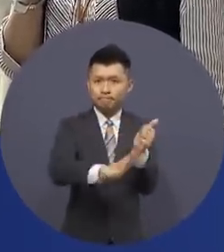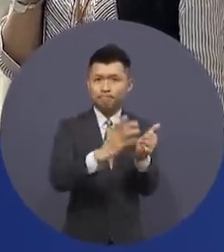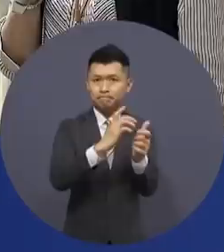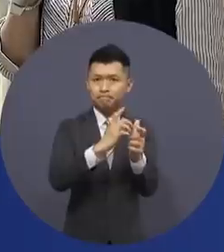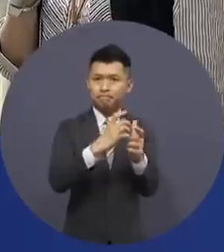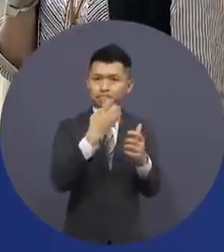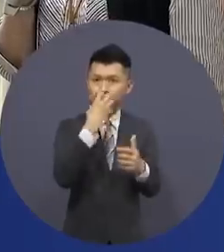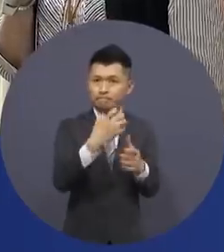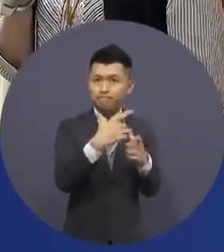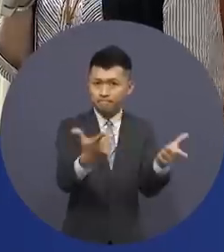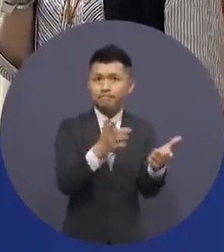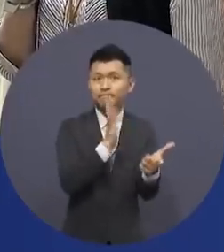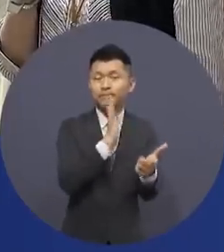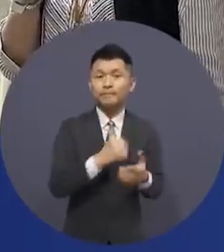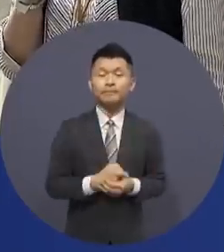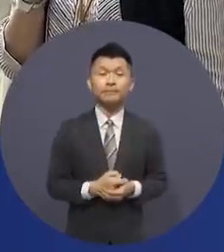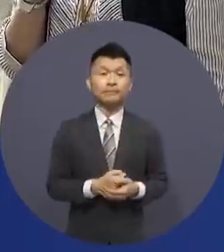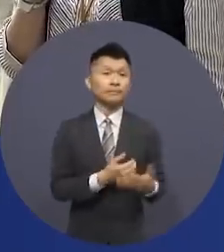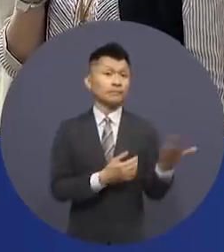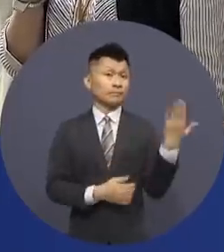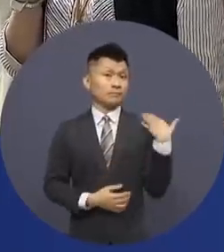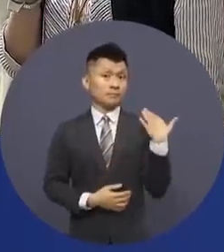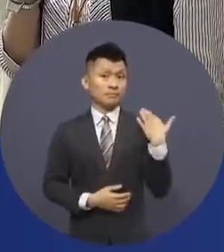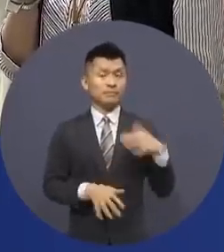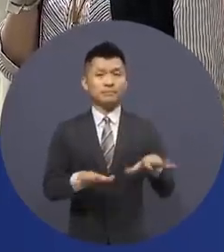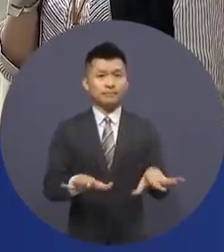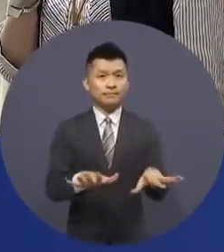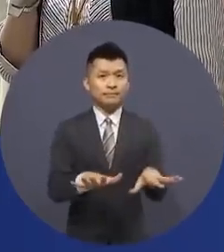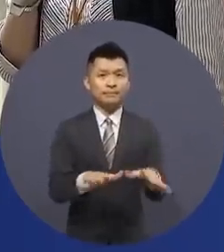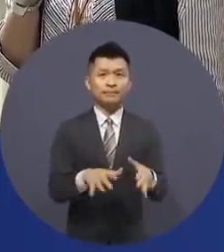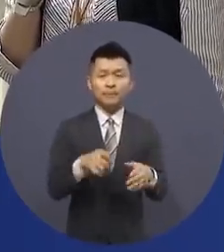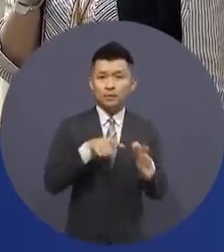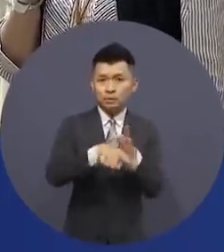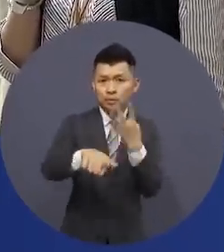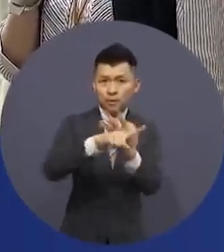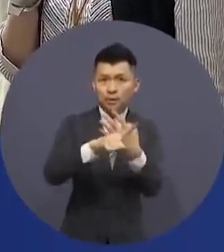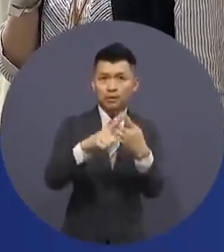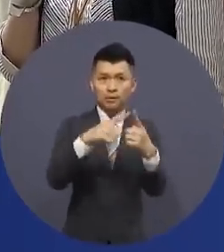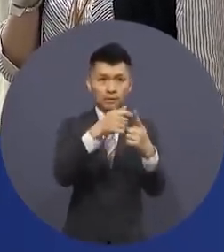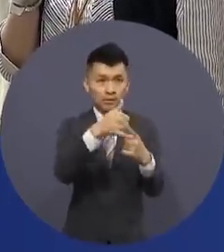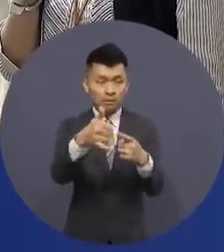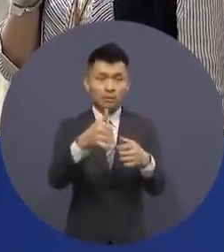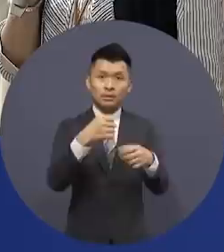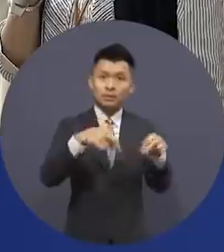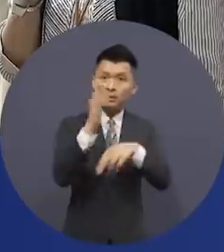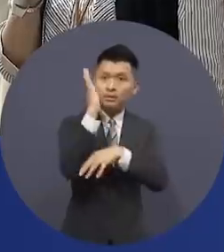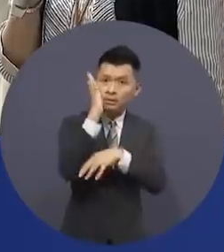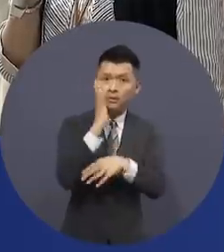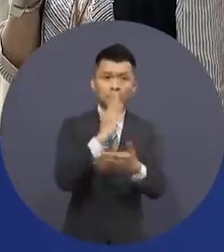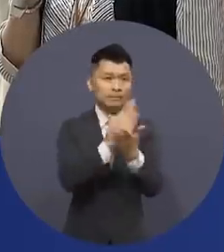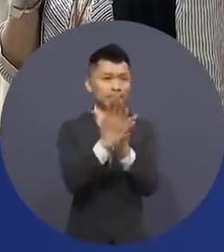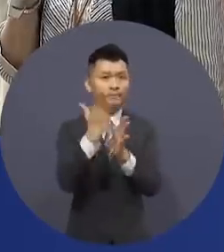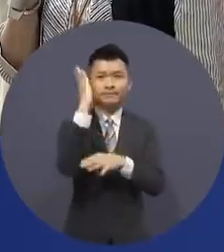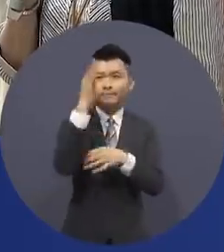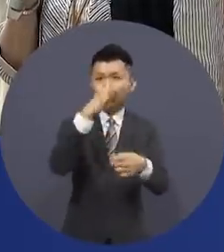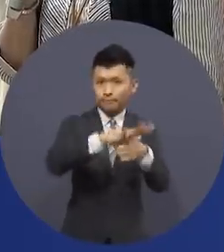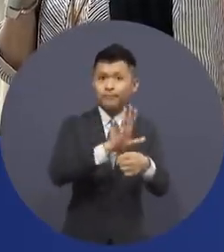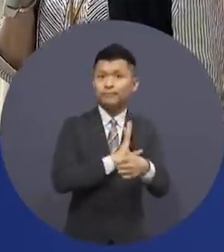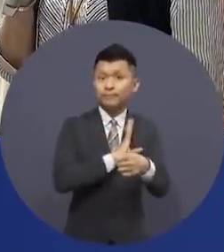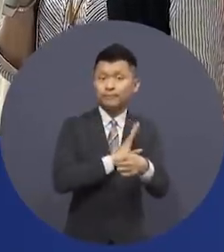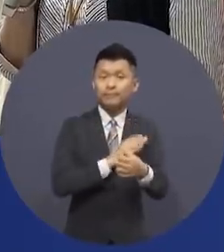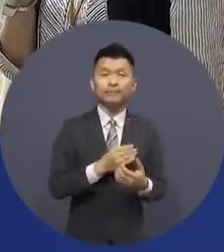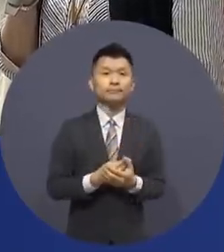那过去现行其实他们的一些相关专业人士费用、行政费用，政府都有提供补助，包含资